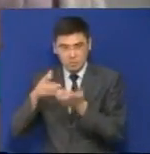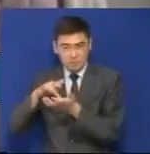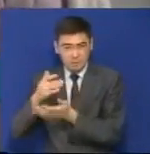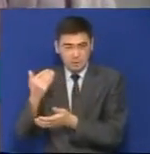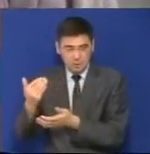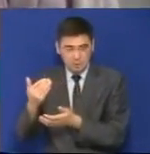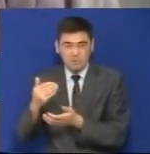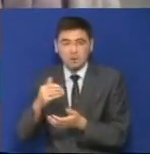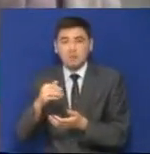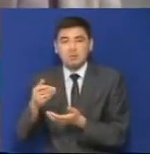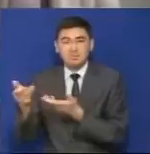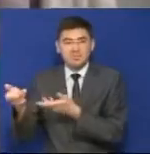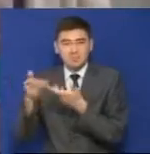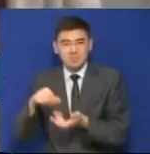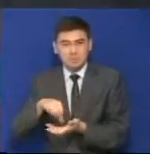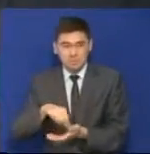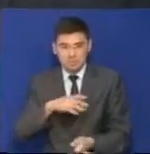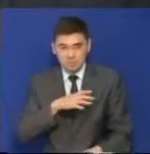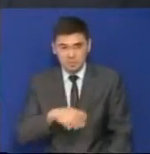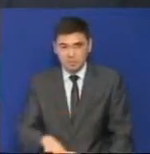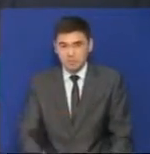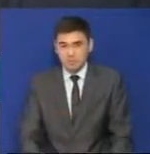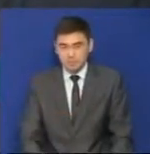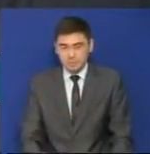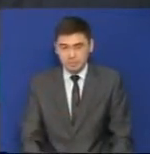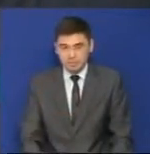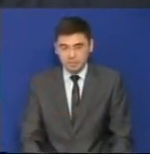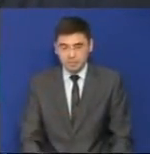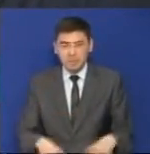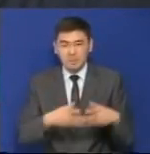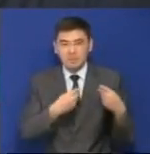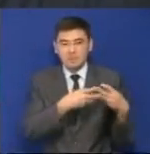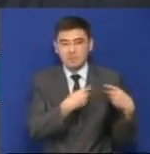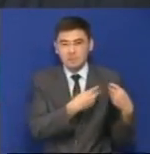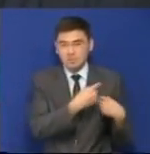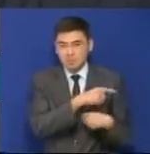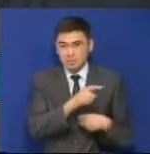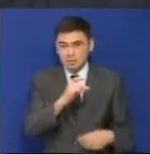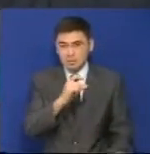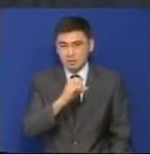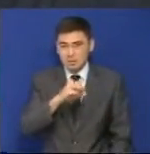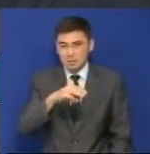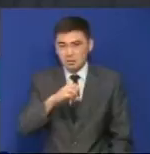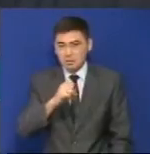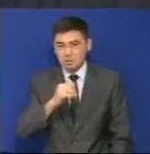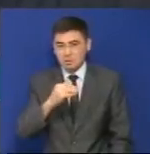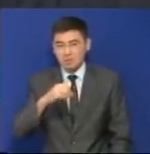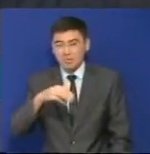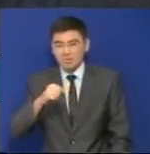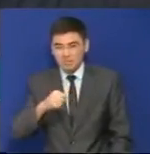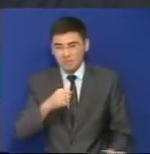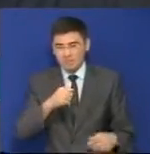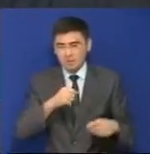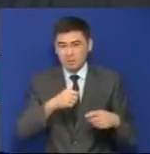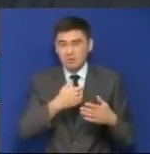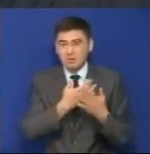орталығының өкілдері арнайы шақырылды. Осы отбасылық эстафета деген әр ұлттың, әр